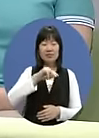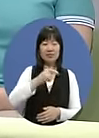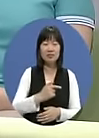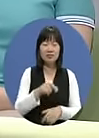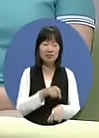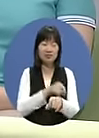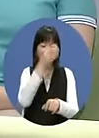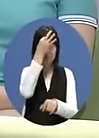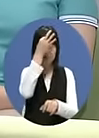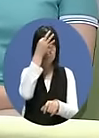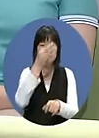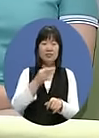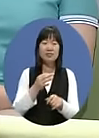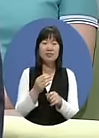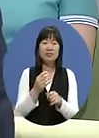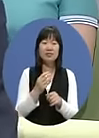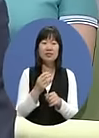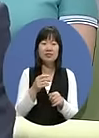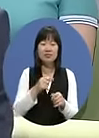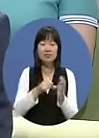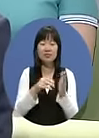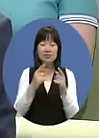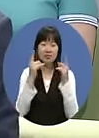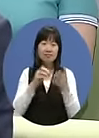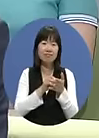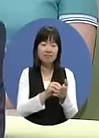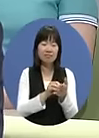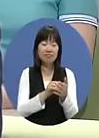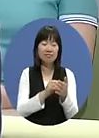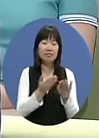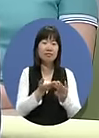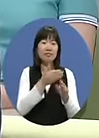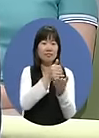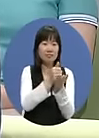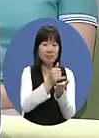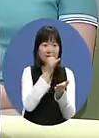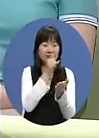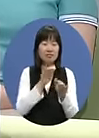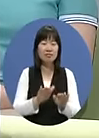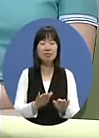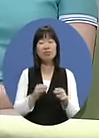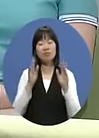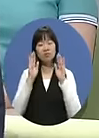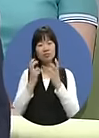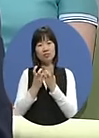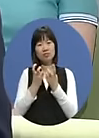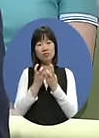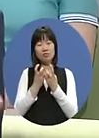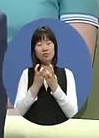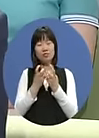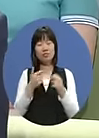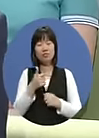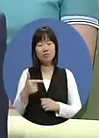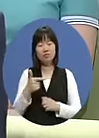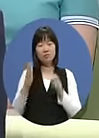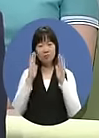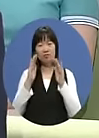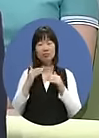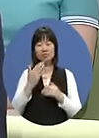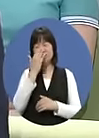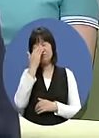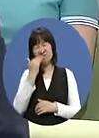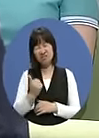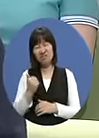진학한 선배가 있습니다. 근데 이 멘토 같은 경우에는 공부를 어떻게 했냐면은 사실 굉장히 공부하는 걸